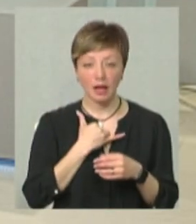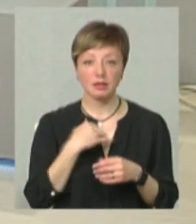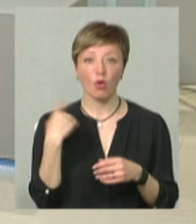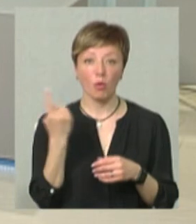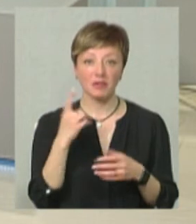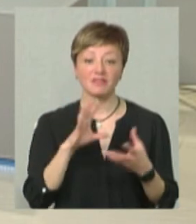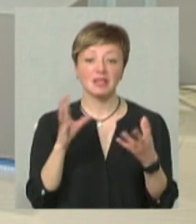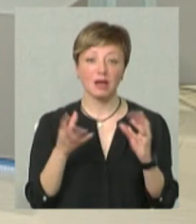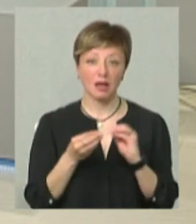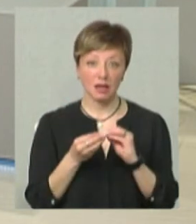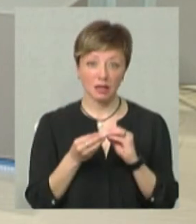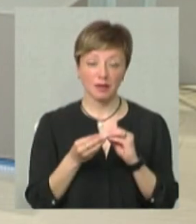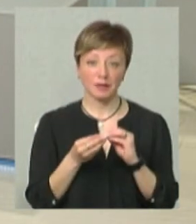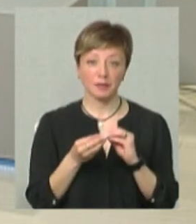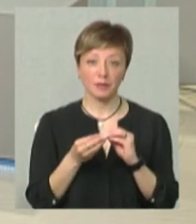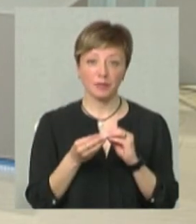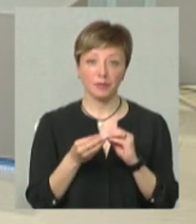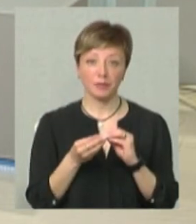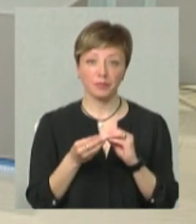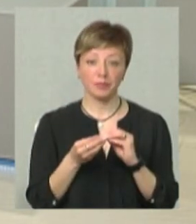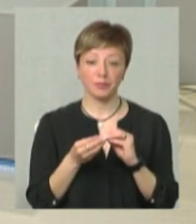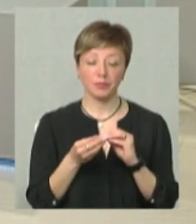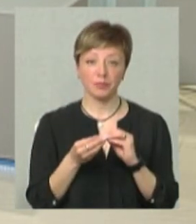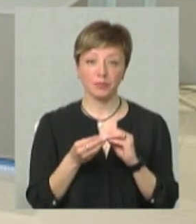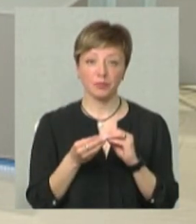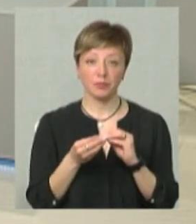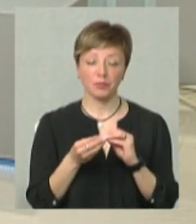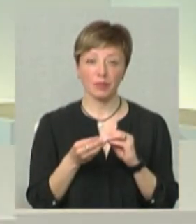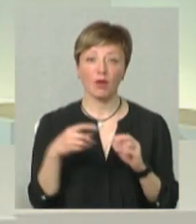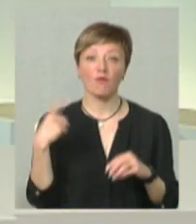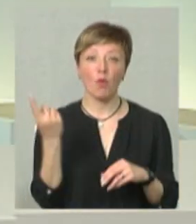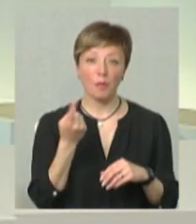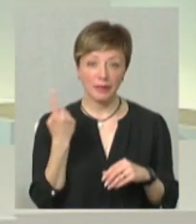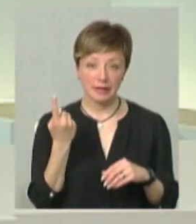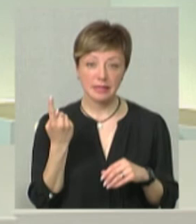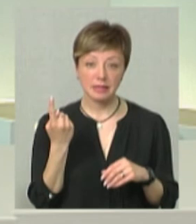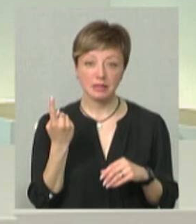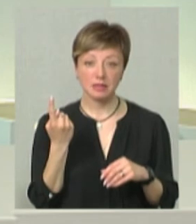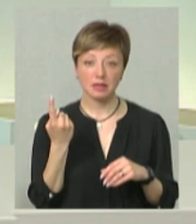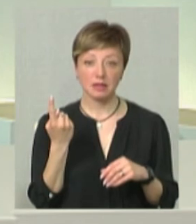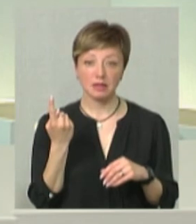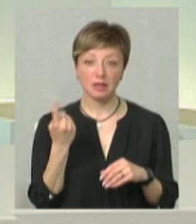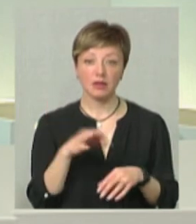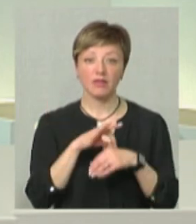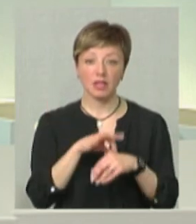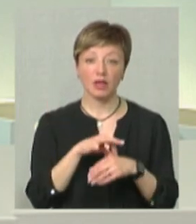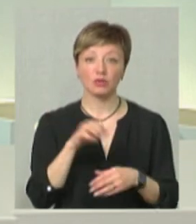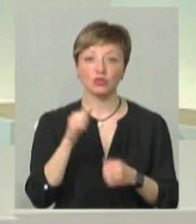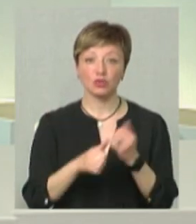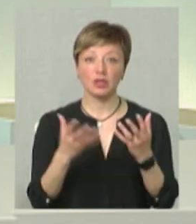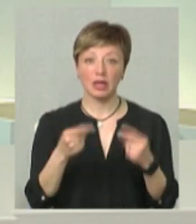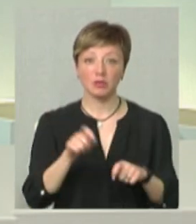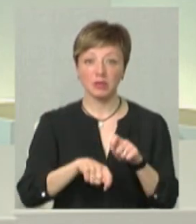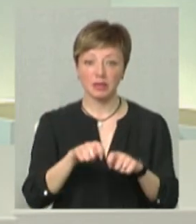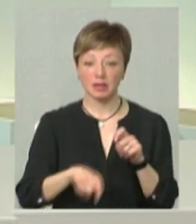області, взагалі, якщо говорити про загальну цифру, то в області ми ведемо щоденний моніторинг